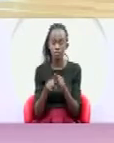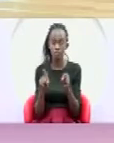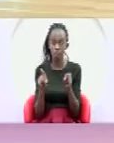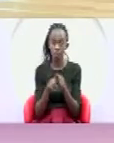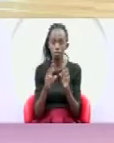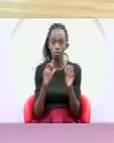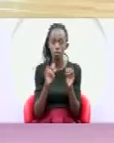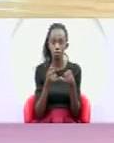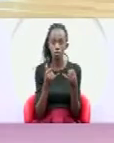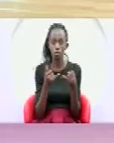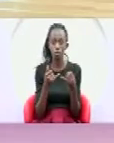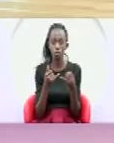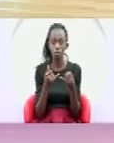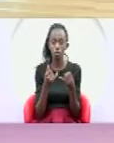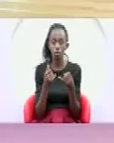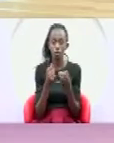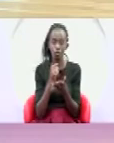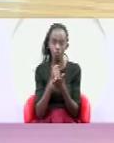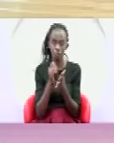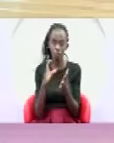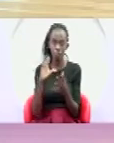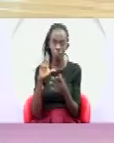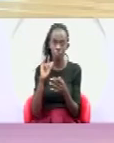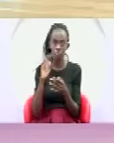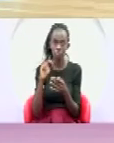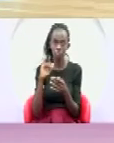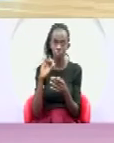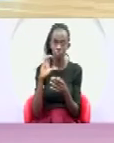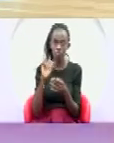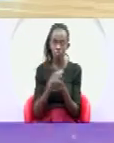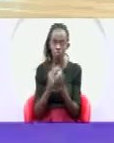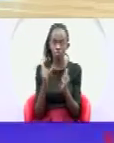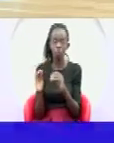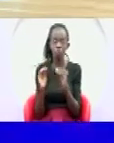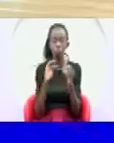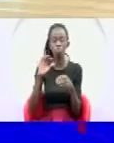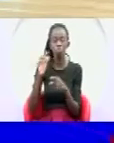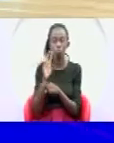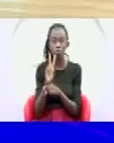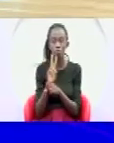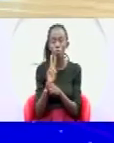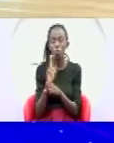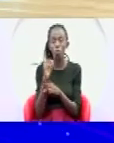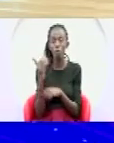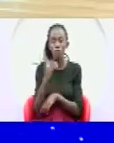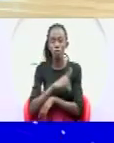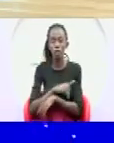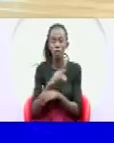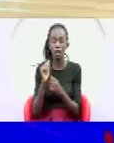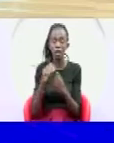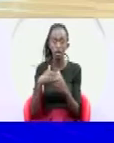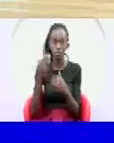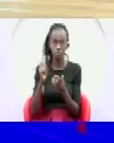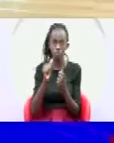bado inafungamana na wahudumu wa afya, naelekea moja kwa moja hadi kaunti ya Vihiga, ambapo siku moja baada ya serikali ya kaunti ya Vihiga kuchapisha notisi